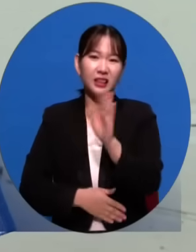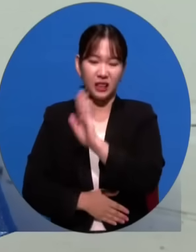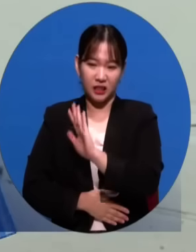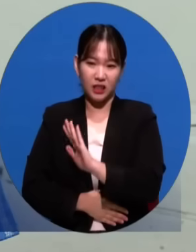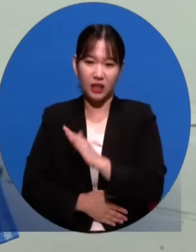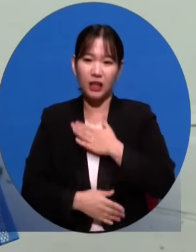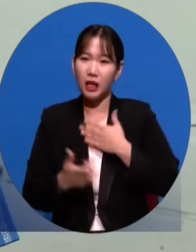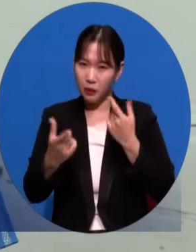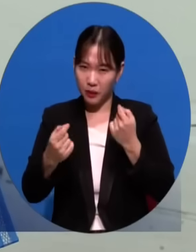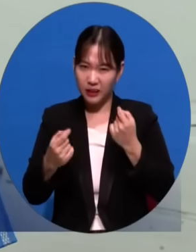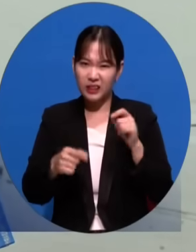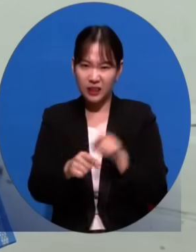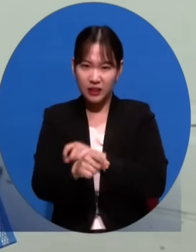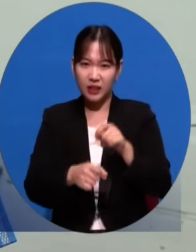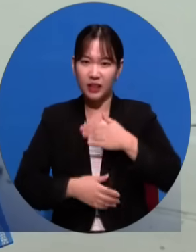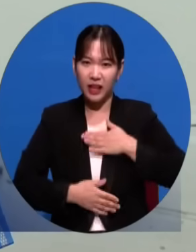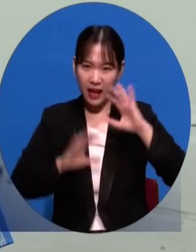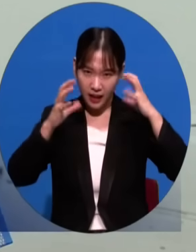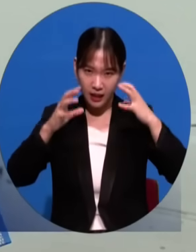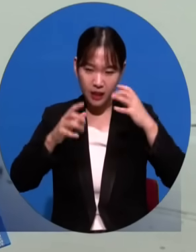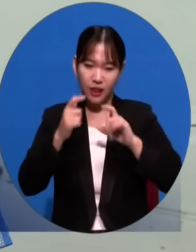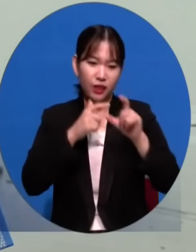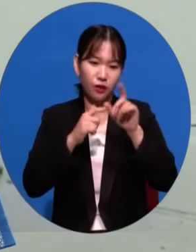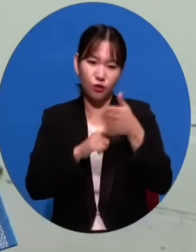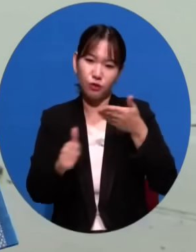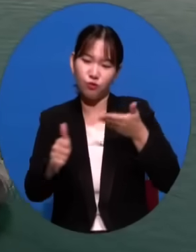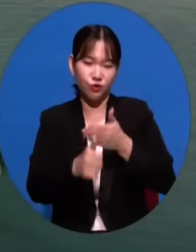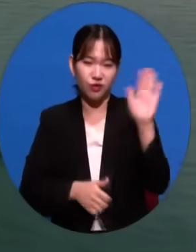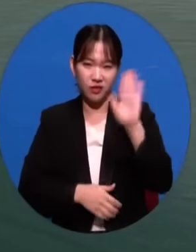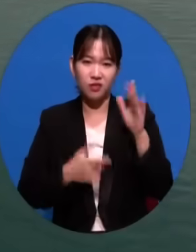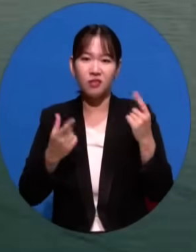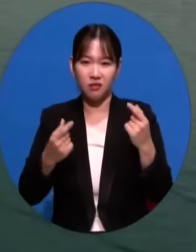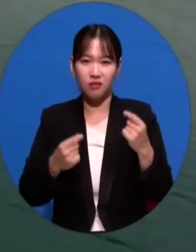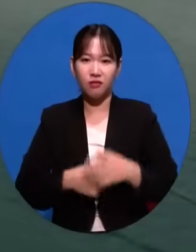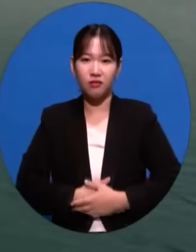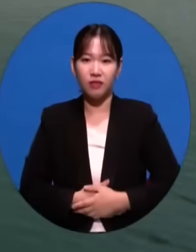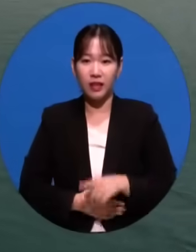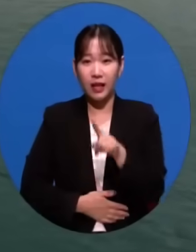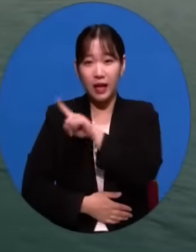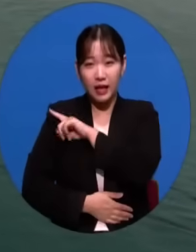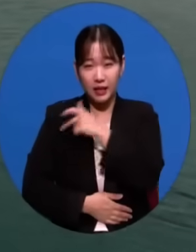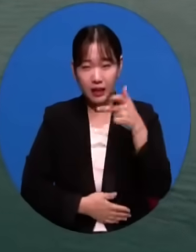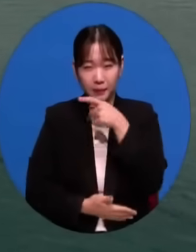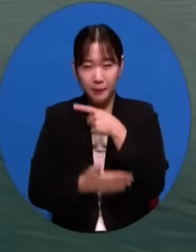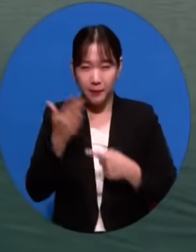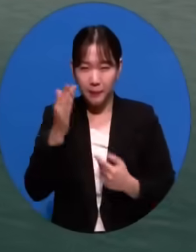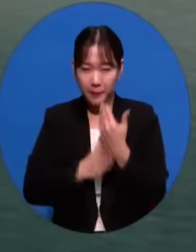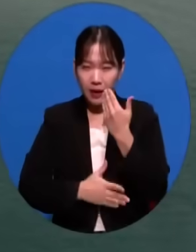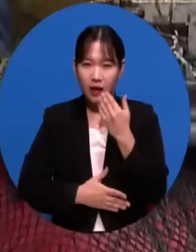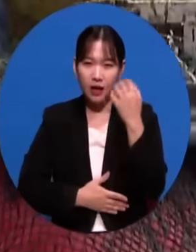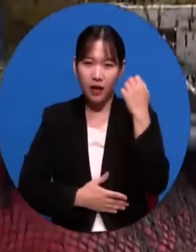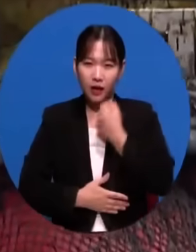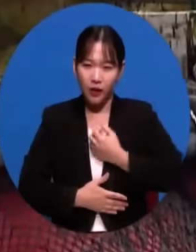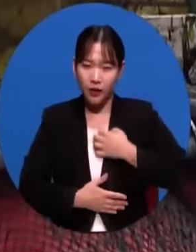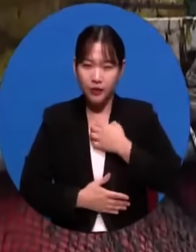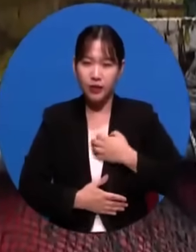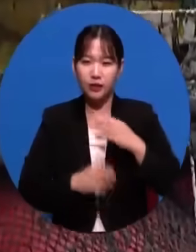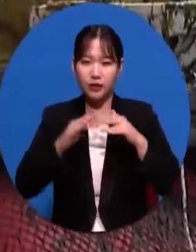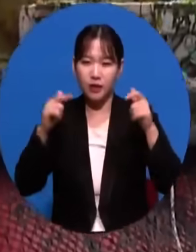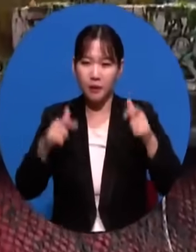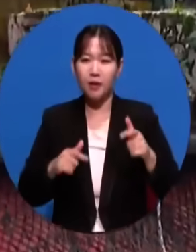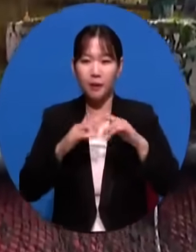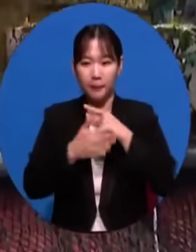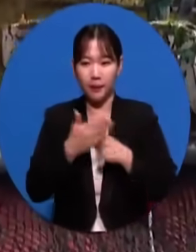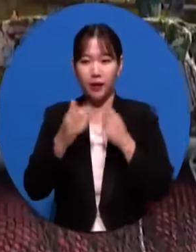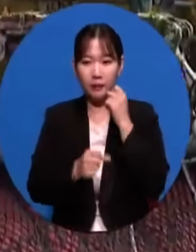저 역시도 특히 저희 자식들에게는 더더욱 먹이지 않을 것 같습니다. 가장 큰 피해가 우려됐던 수산일번지 전남의 피해가